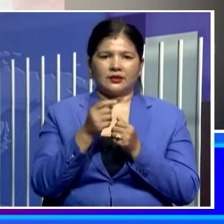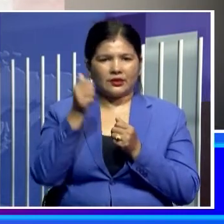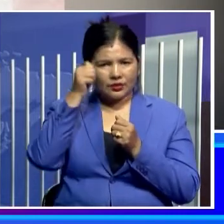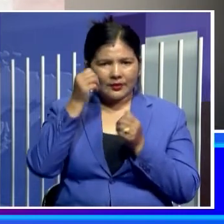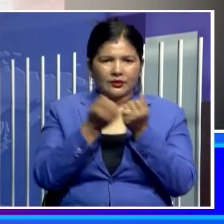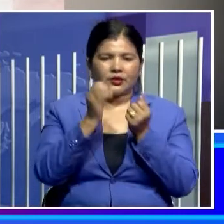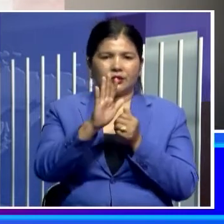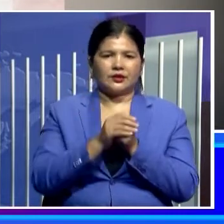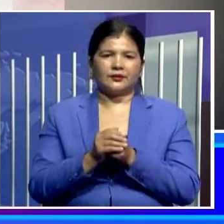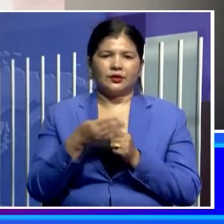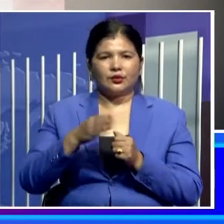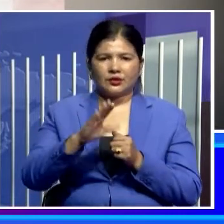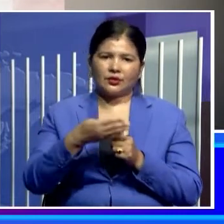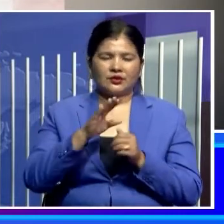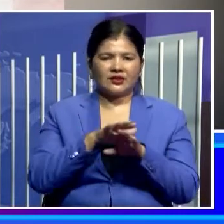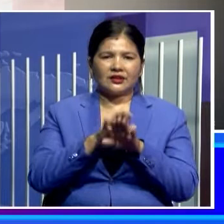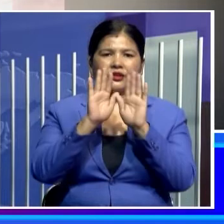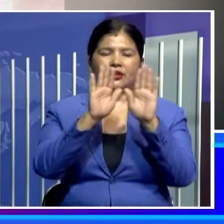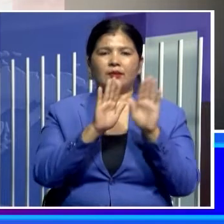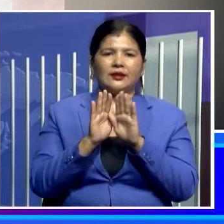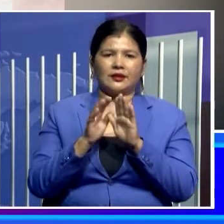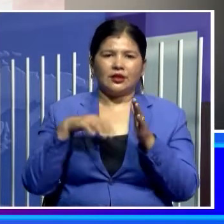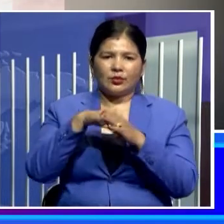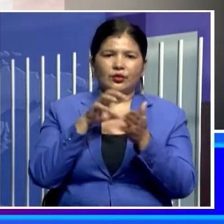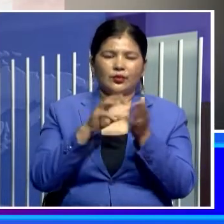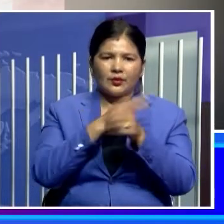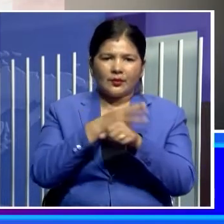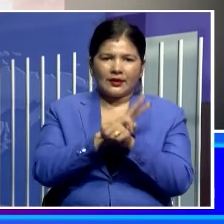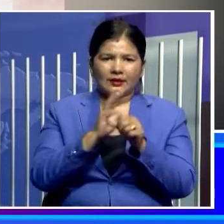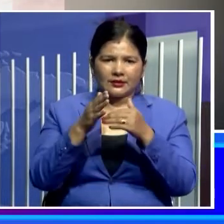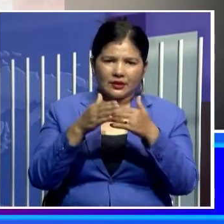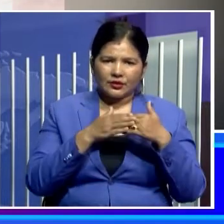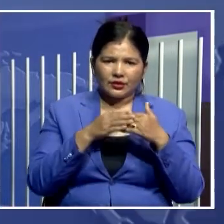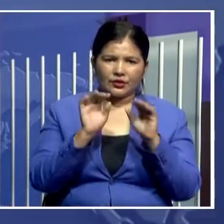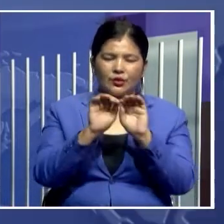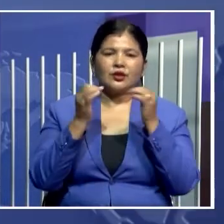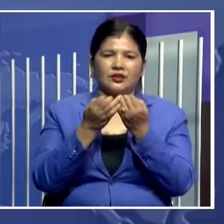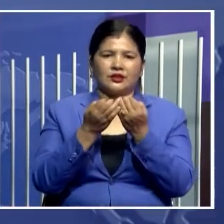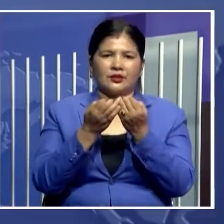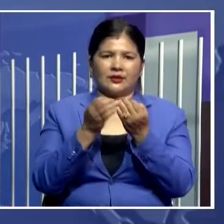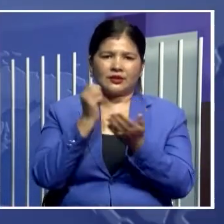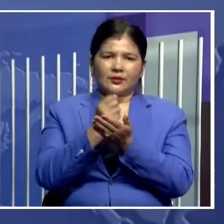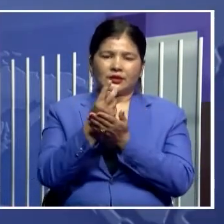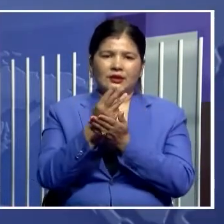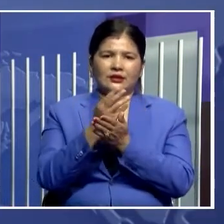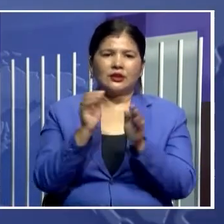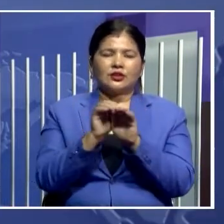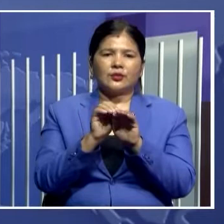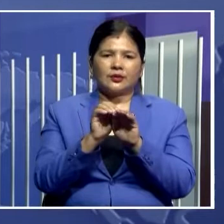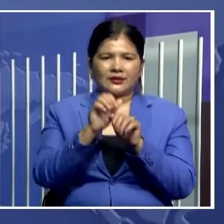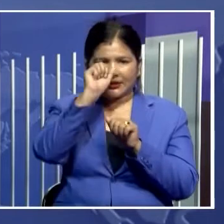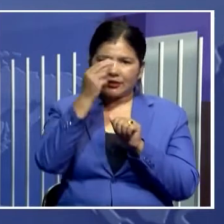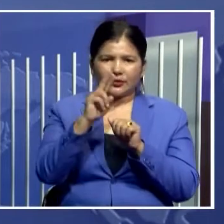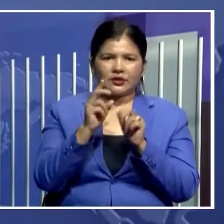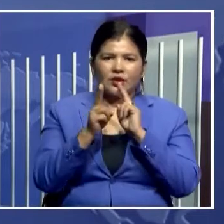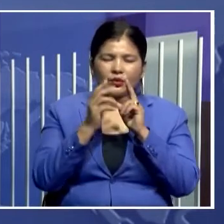हुन्छ। हुन्छ हरिशजी, हुन्छ, यहाँलाई धेरै धेरै धन्यवाद। बुटवल उपमहानगरपालिका लगायत आसपासका क्षेत्रको विषयमा मतगणनासँग सम्बन्धित भएर जानकारी दिनुभयो। हामीले